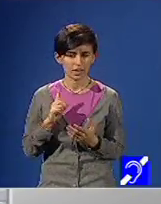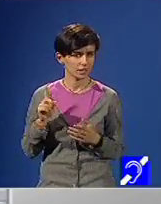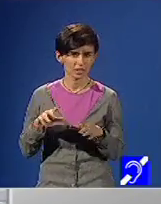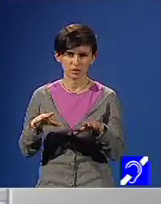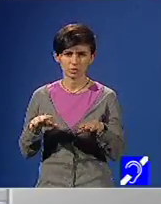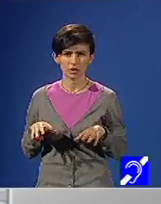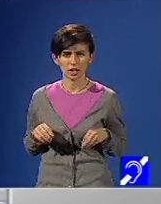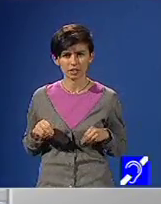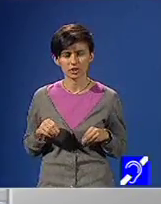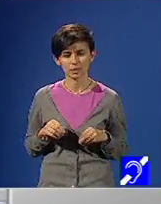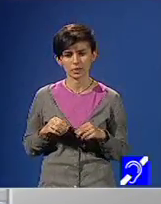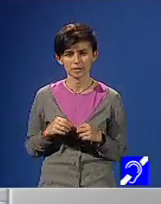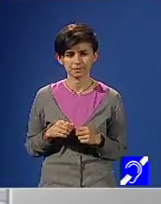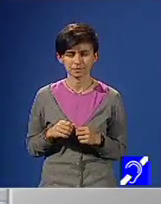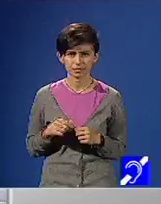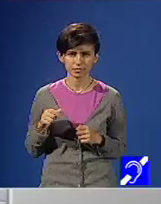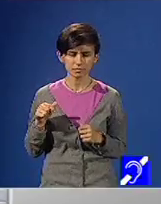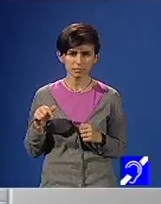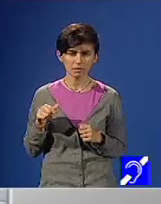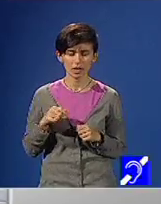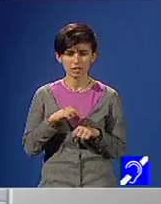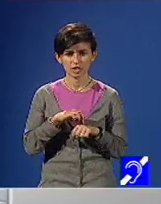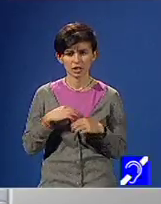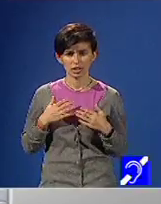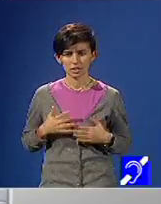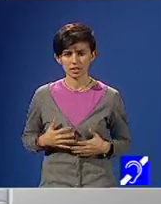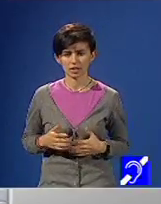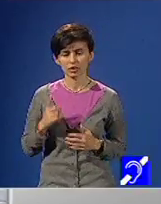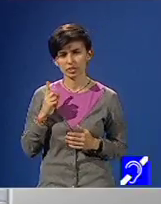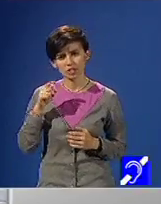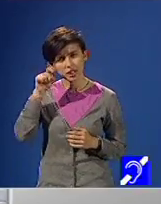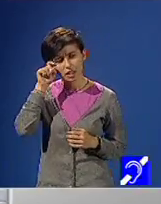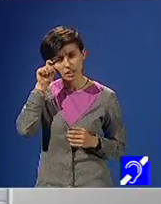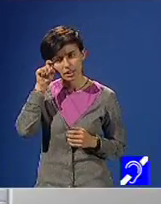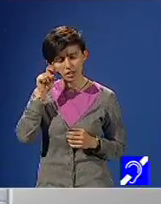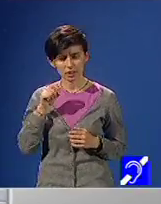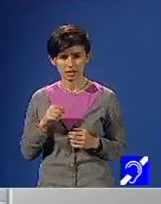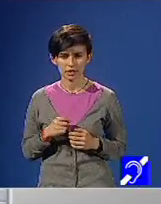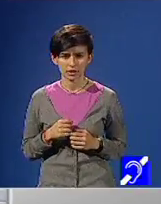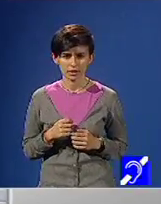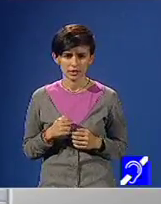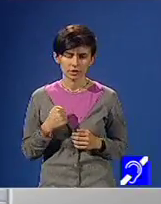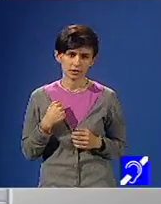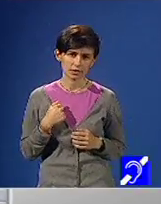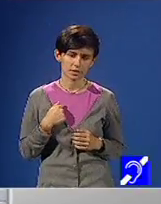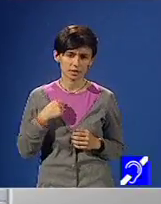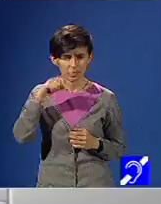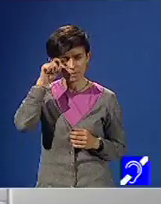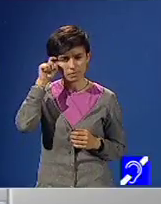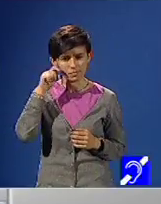lungă certitudinea acelui diagnostic, însă cred că, sau presupun că este